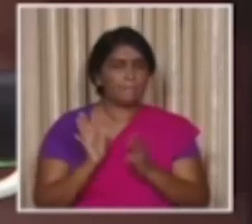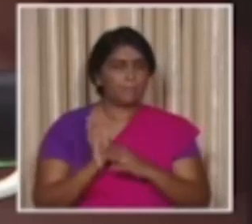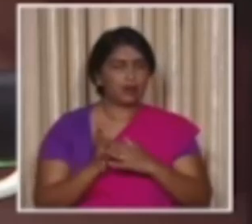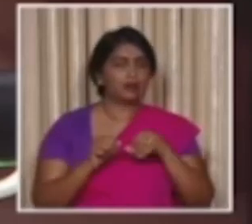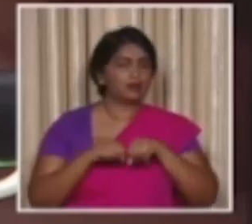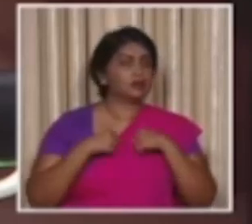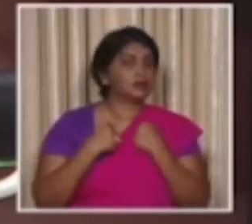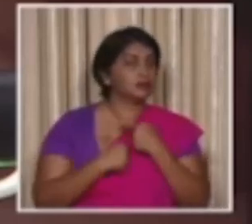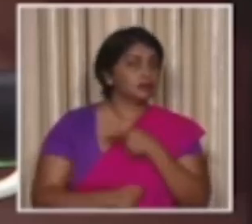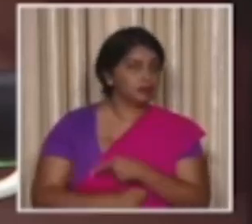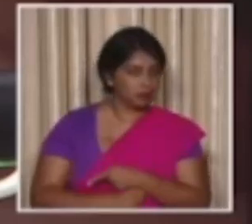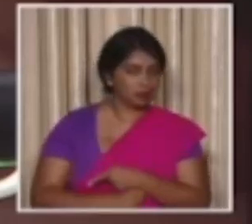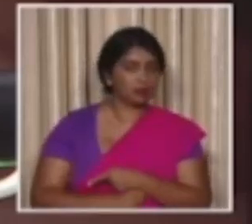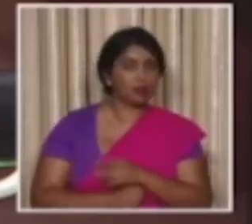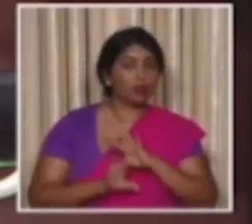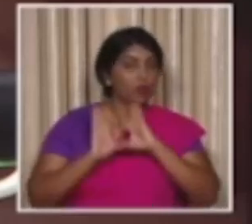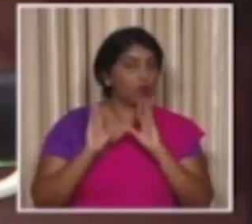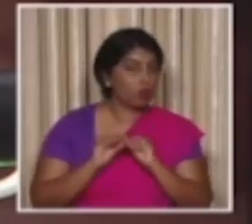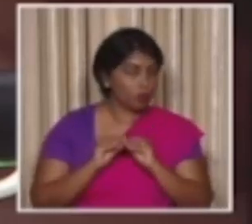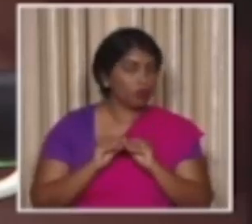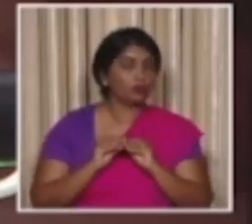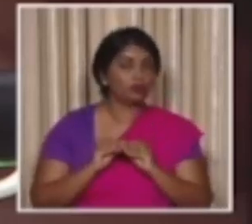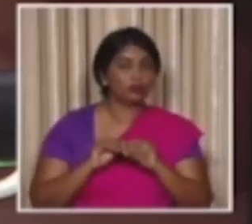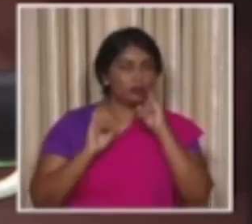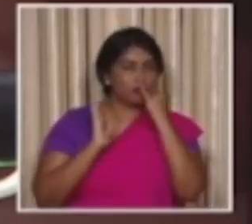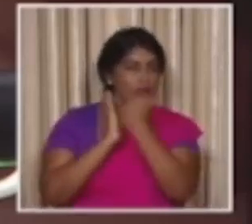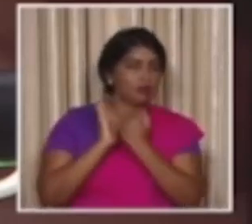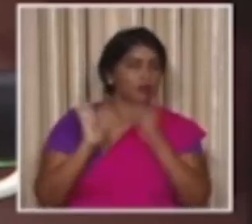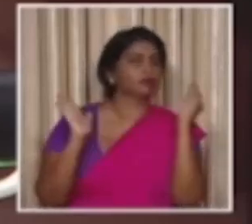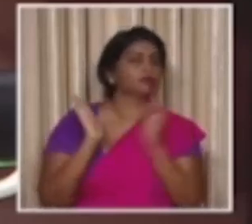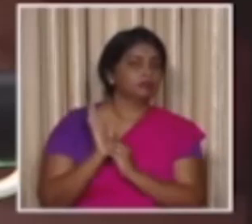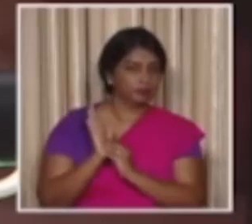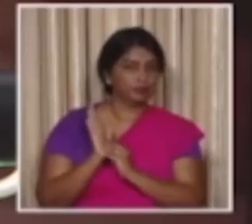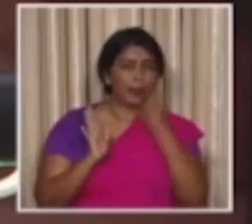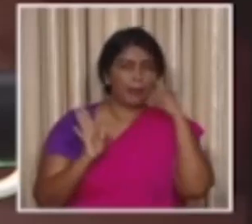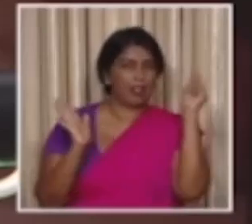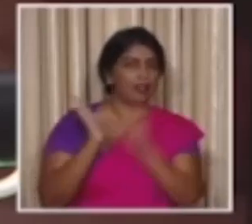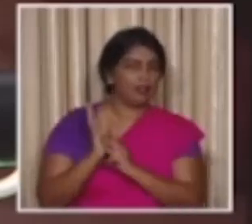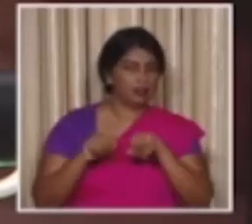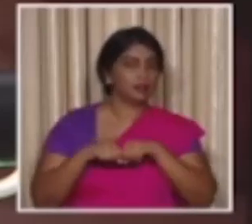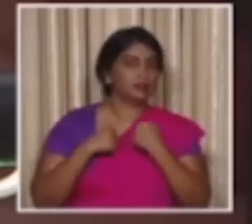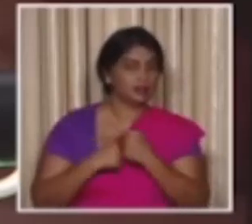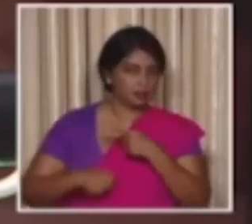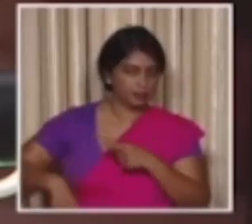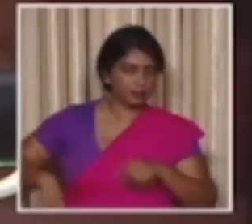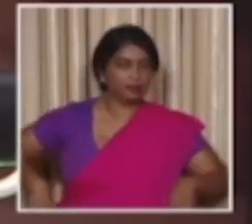සිකියුරිටි ප්‍රින්ටර් සමාගම පොදු අසාදු ලේඛනයට ගත කර තිබෙනවා. බ්ලැක් ලිස්ට් කරලා තියෙන රටවල් ගණනාවක මේ